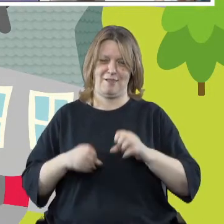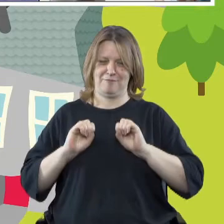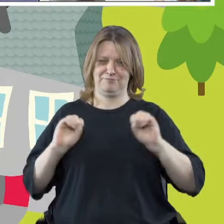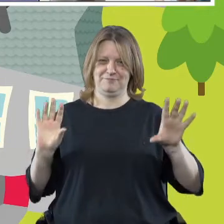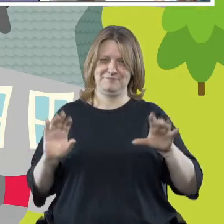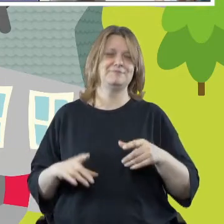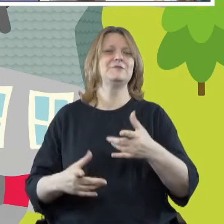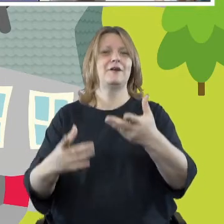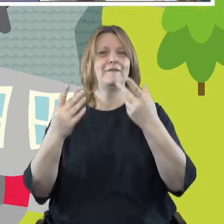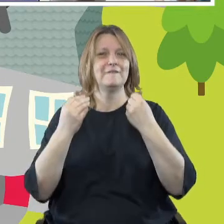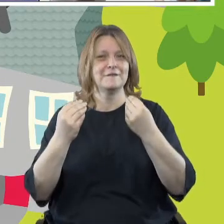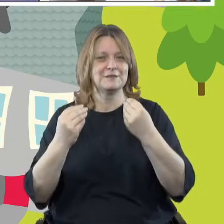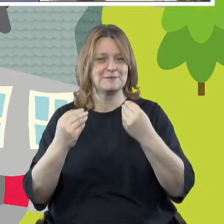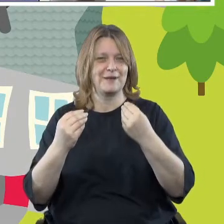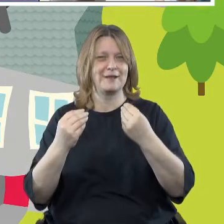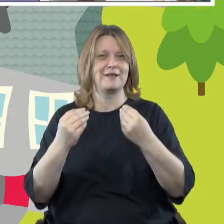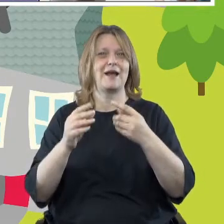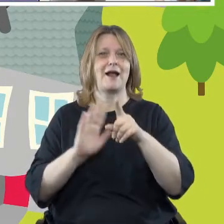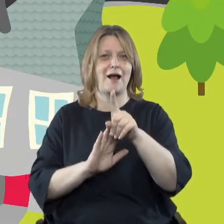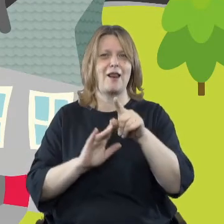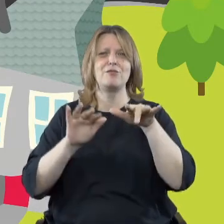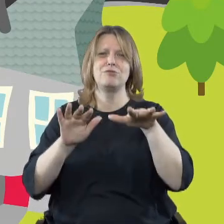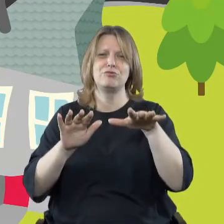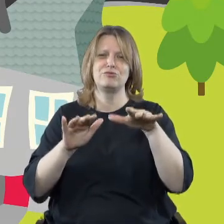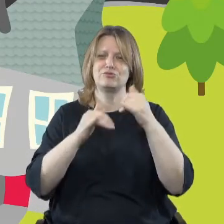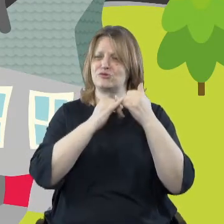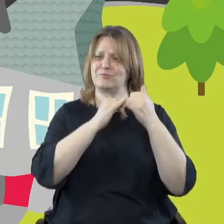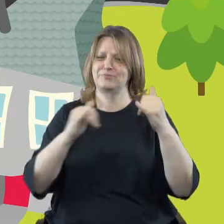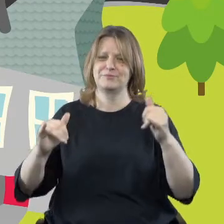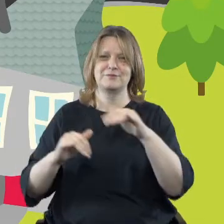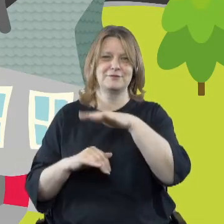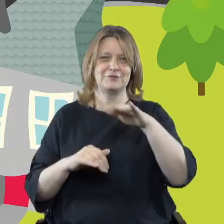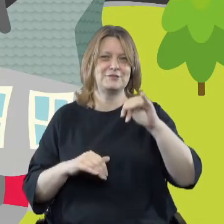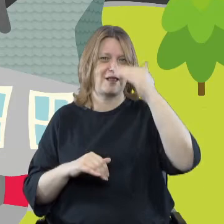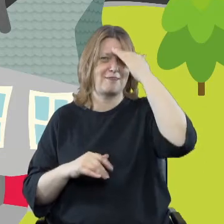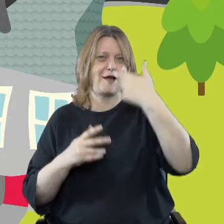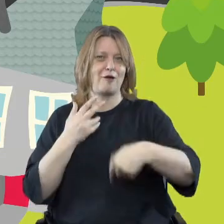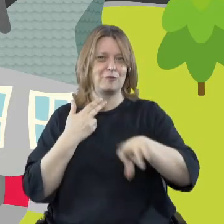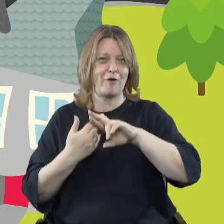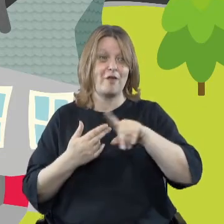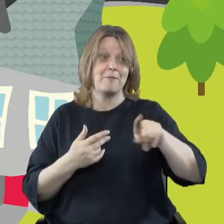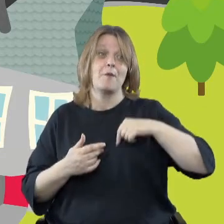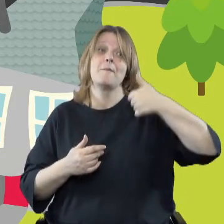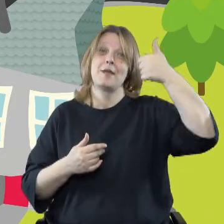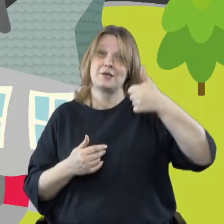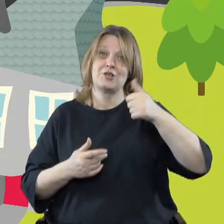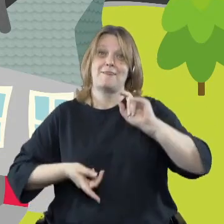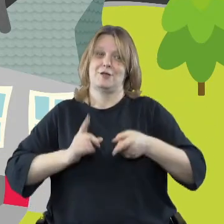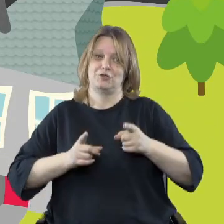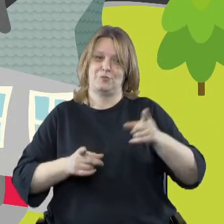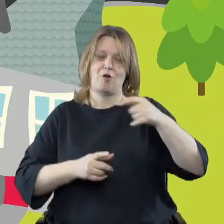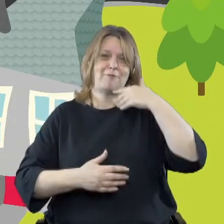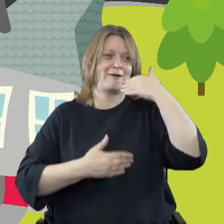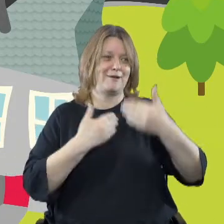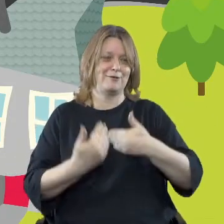Świetnie, Aleks, ale też widzę, że wiele innych dzieci też znało odpowiedź, bo podniosło rączkę. Ty byłeś pierwszy, najszybszy.